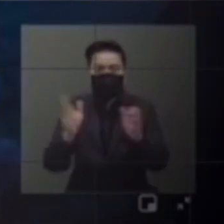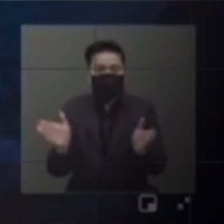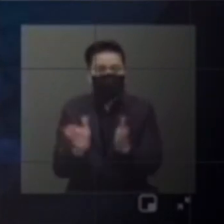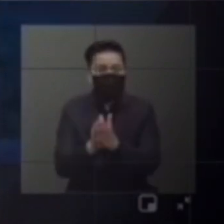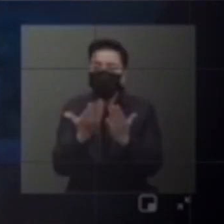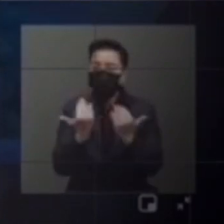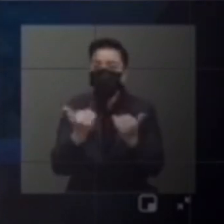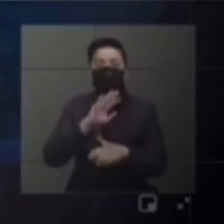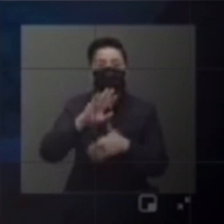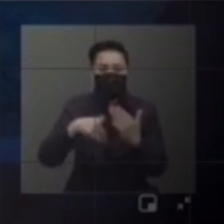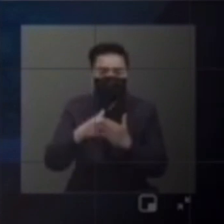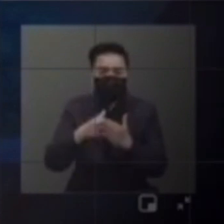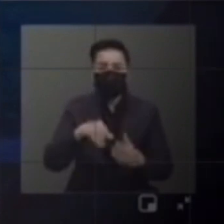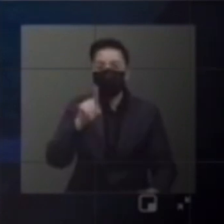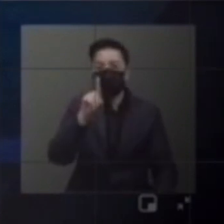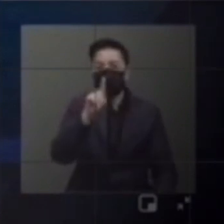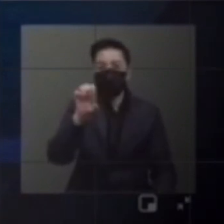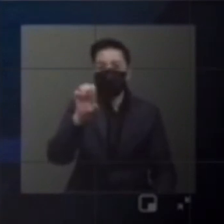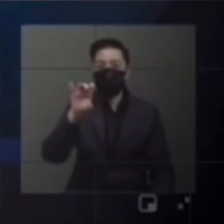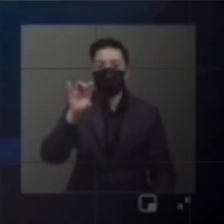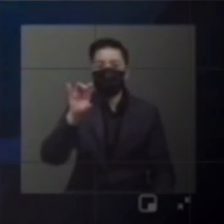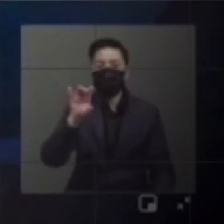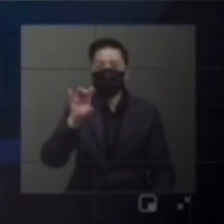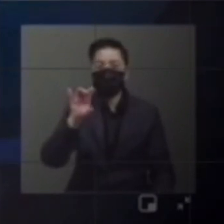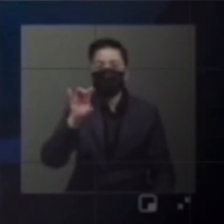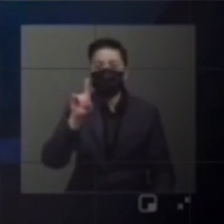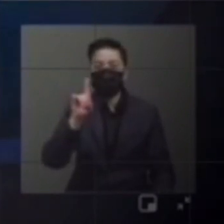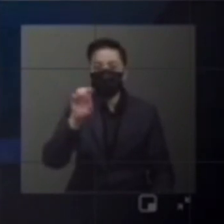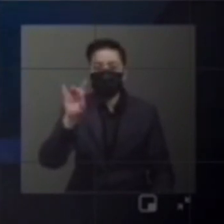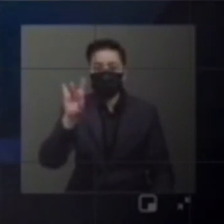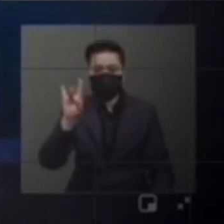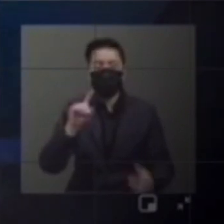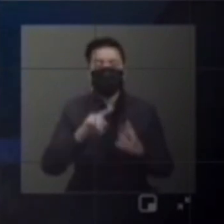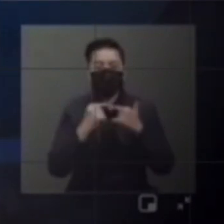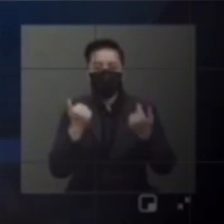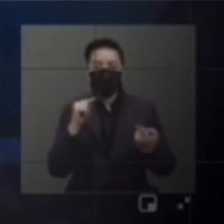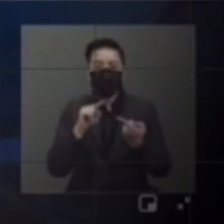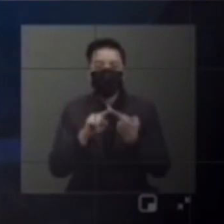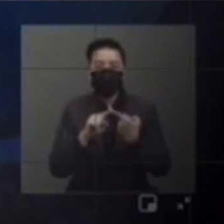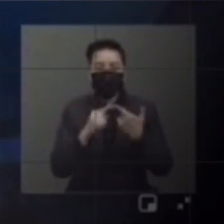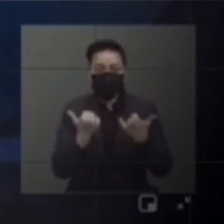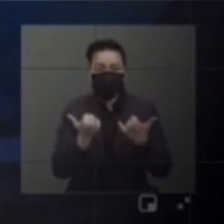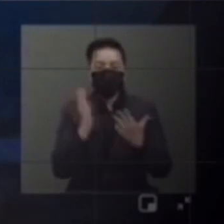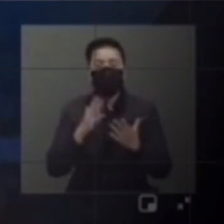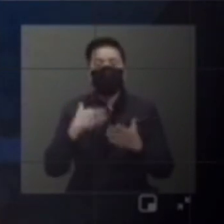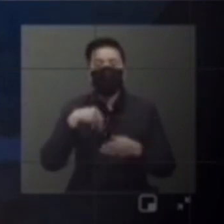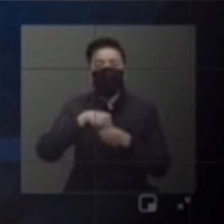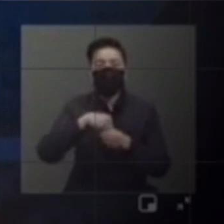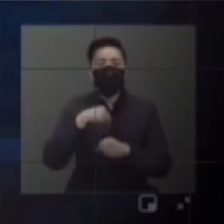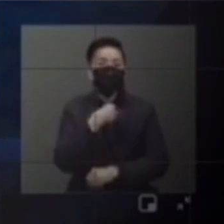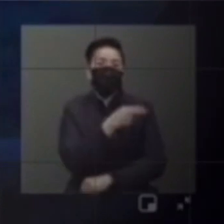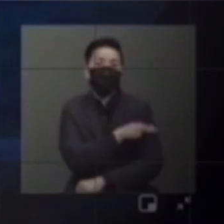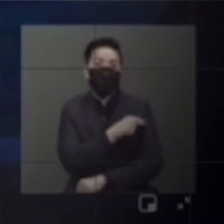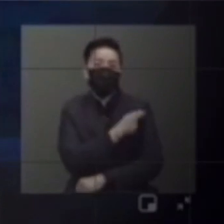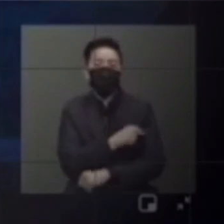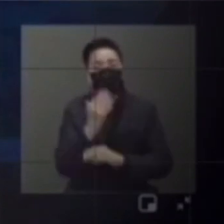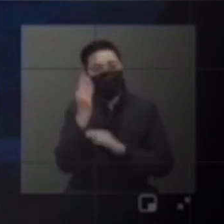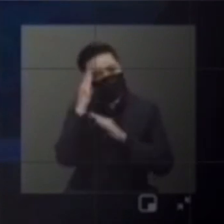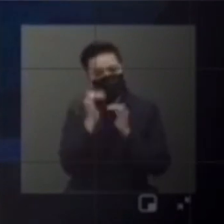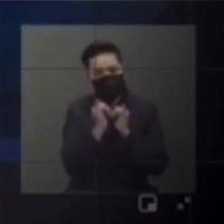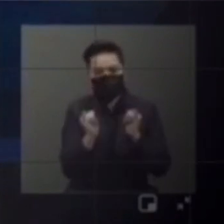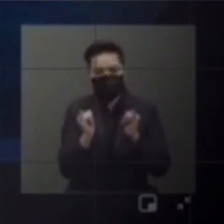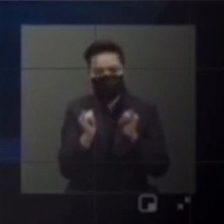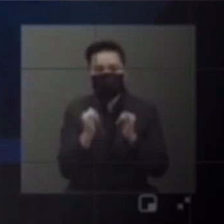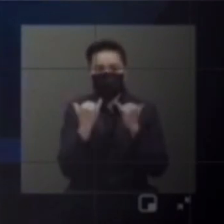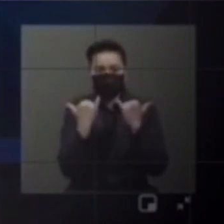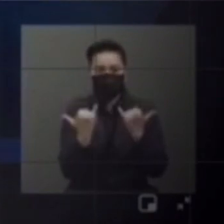สมตอนนี้อยู่ที่108คนวันนี้นะคะมีผู้ที่รักษาตัวอยู่ในโรงพยาบาล 10,000